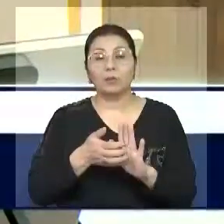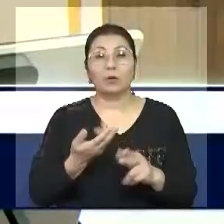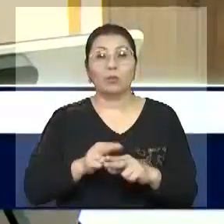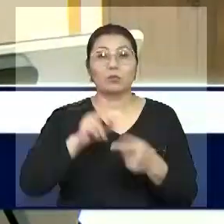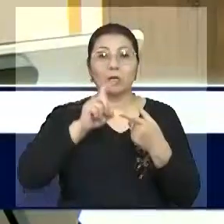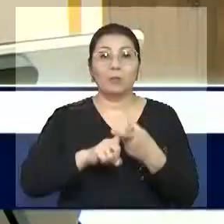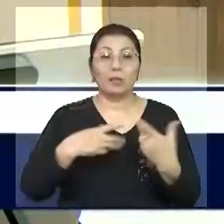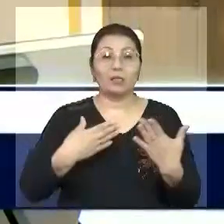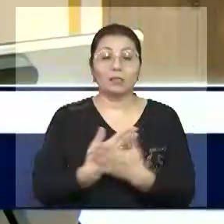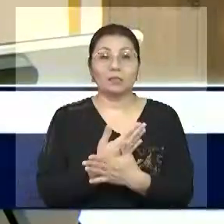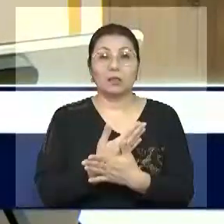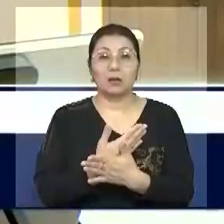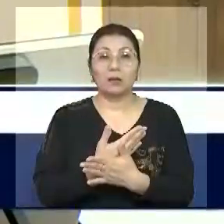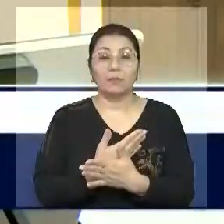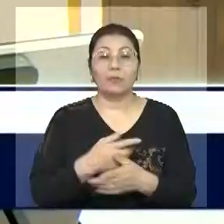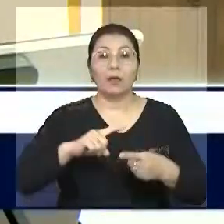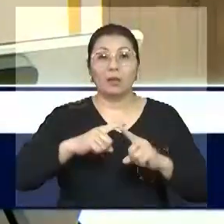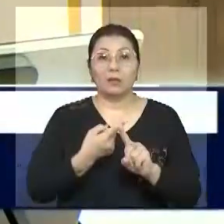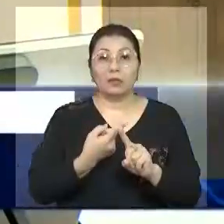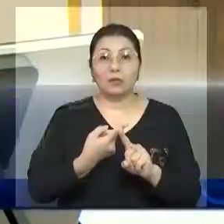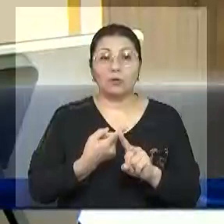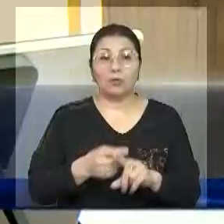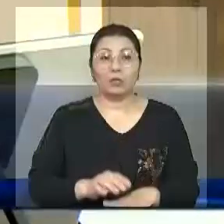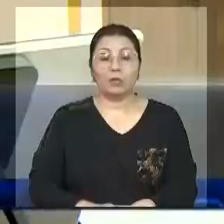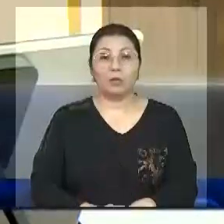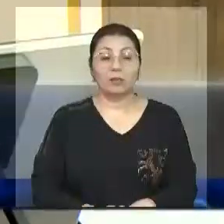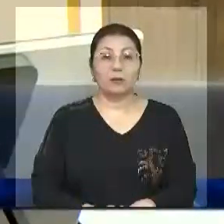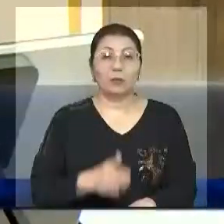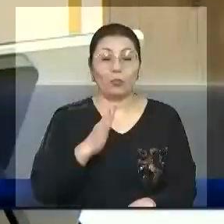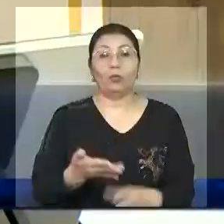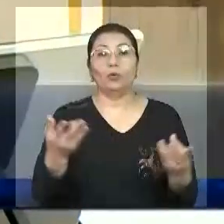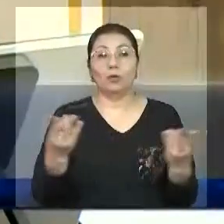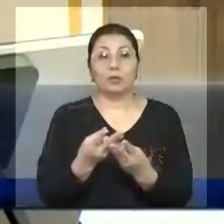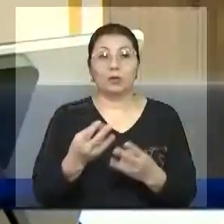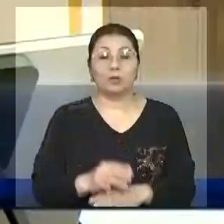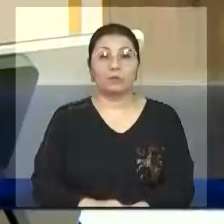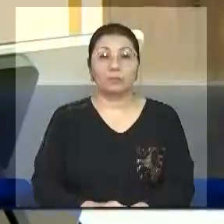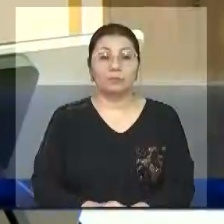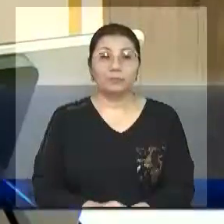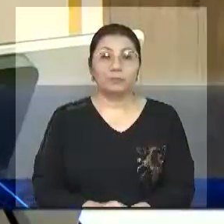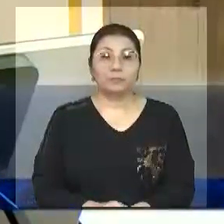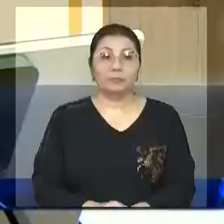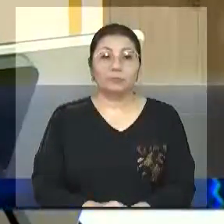қайтадан жаңа технологиялар белгілі, бірақ жаңа өндірістерді ашу,